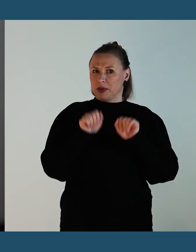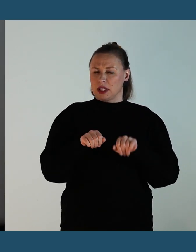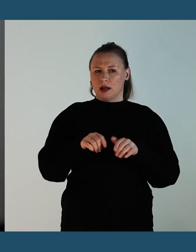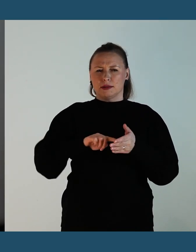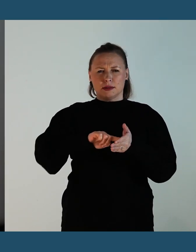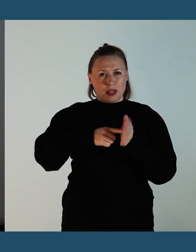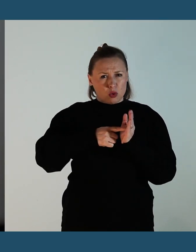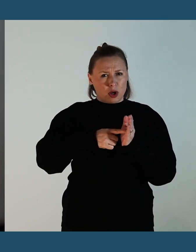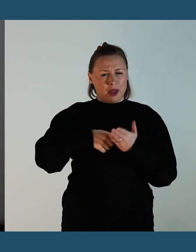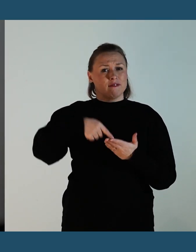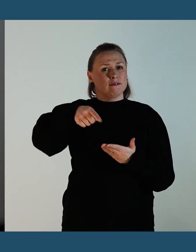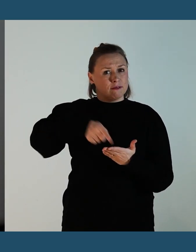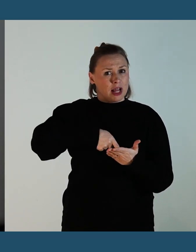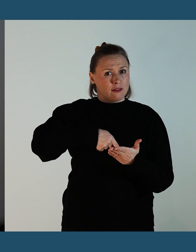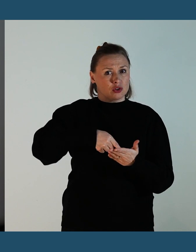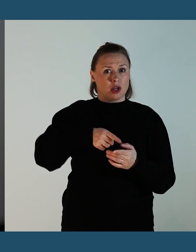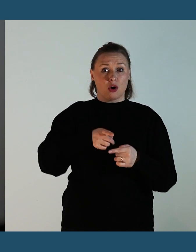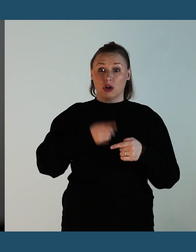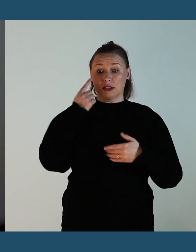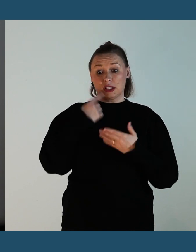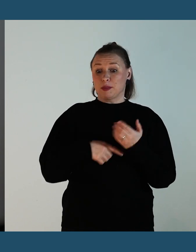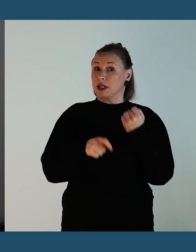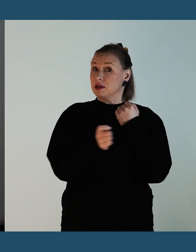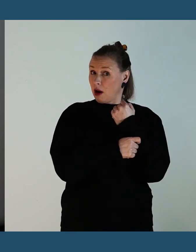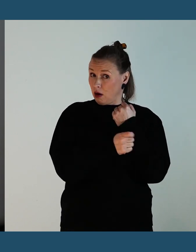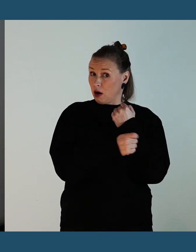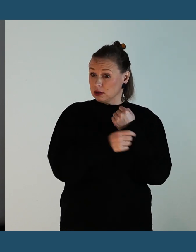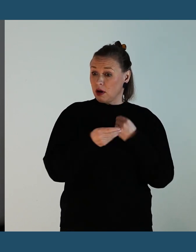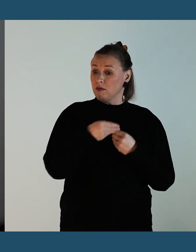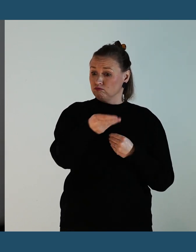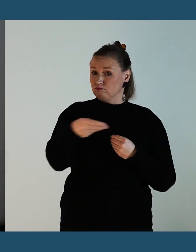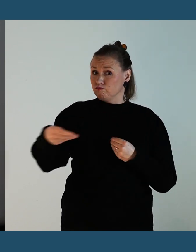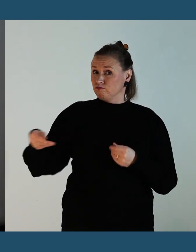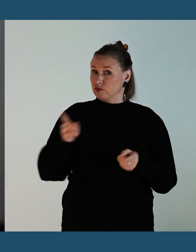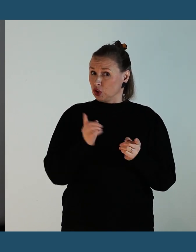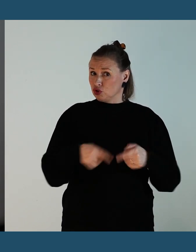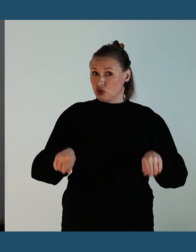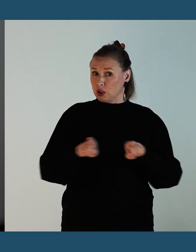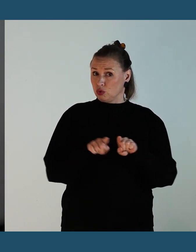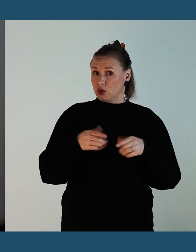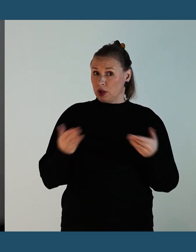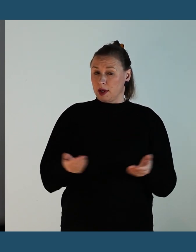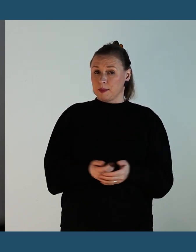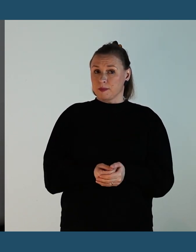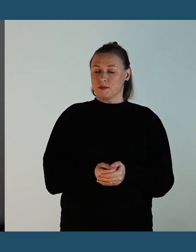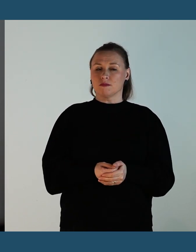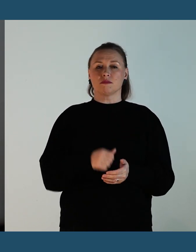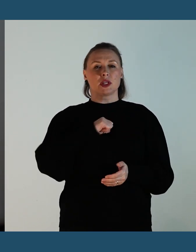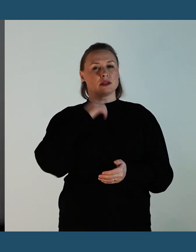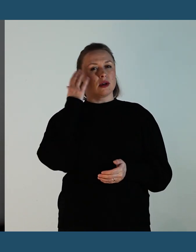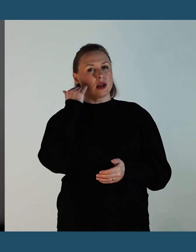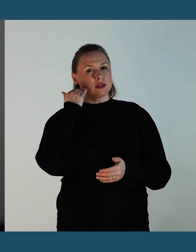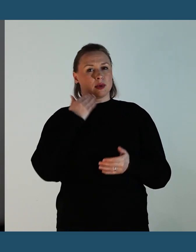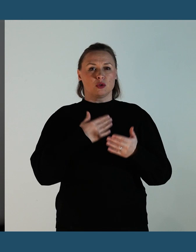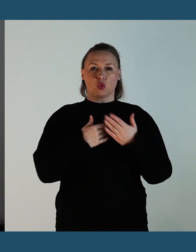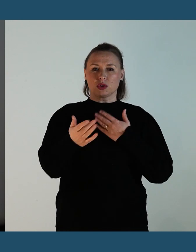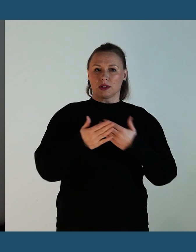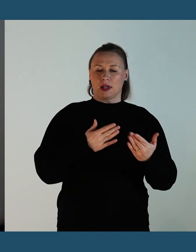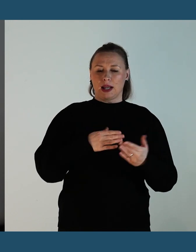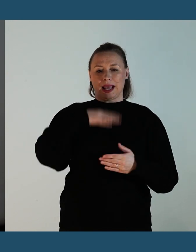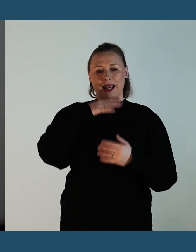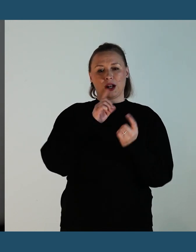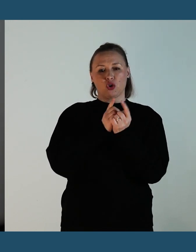sanktioita vaikka siitä, jos sitä esteettömyyttä ei pysty turvaamaan. Mä oon itse aikoinaan tehnyt töitä henkilökohtaisena